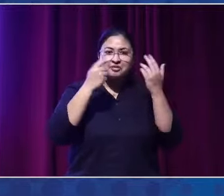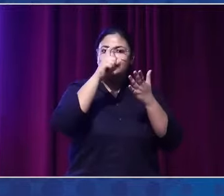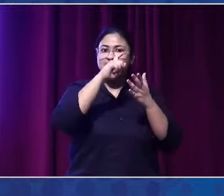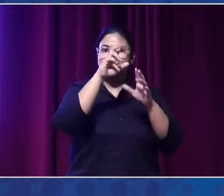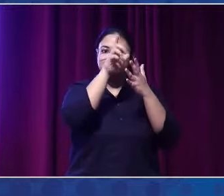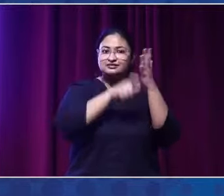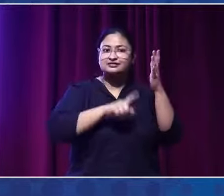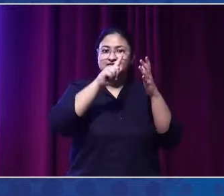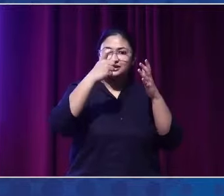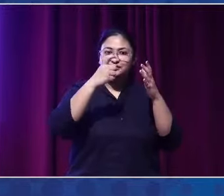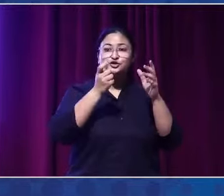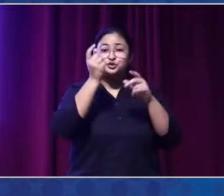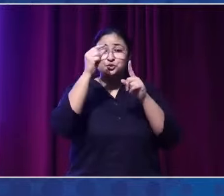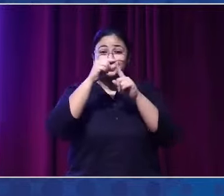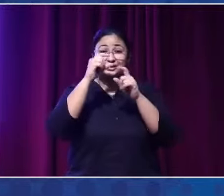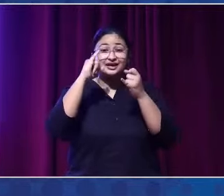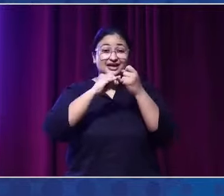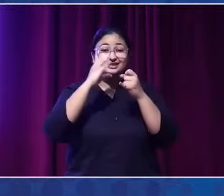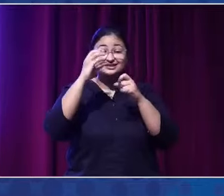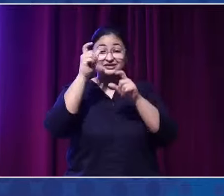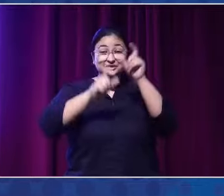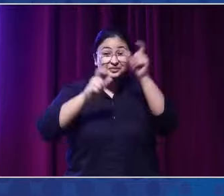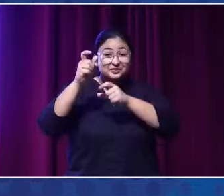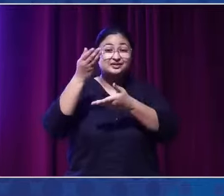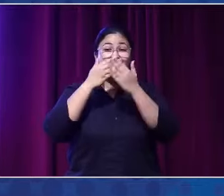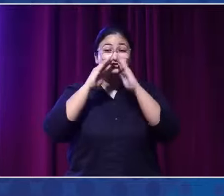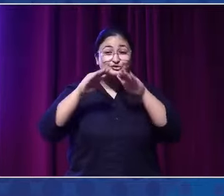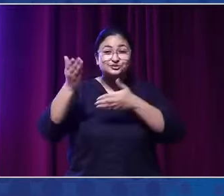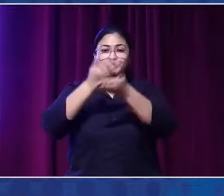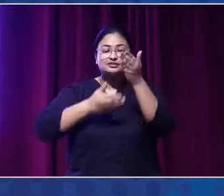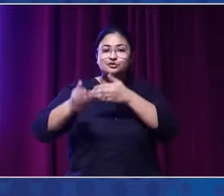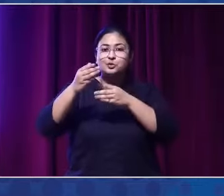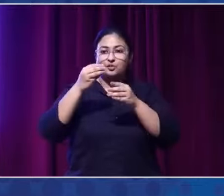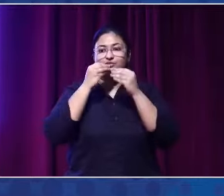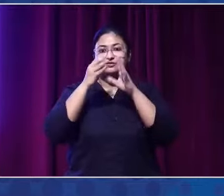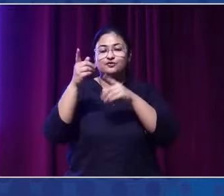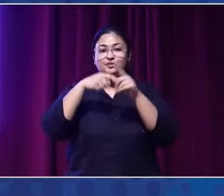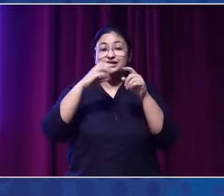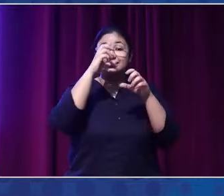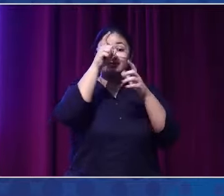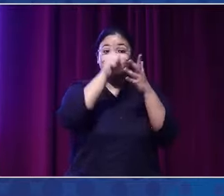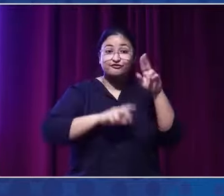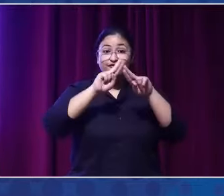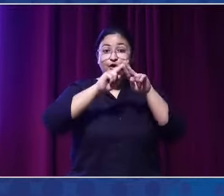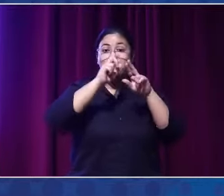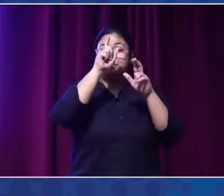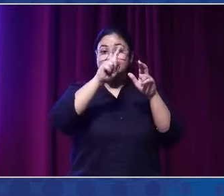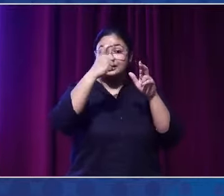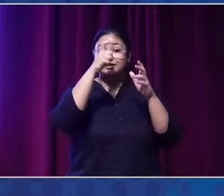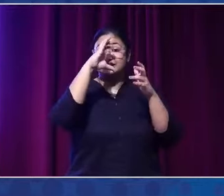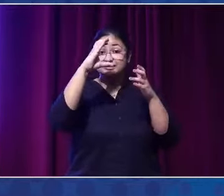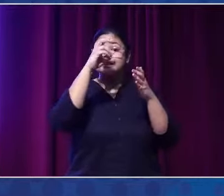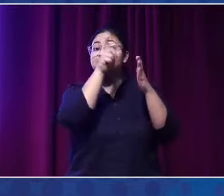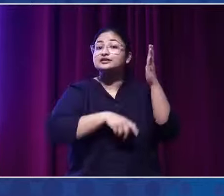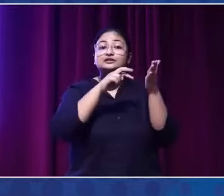है। यूपीएससी के बच्चों को, सारे एग्जाम वाले बच्चों को तैयारी करनी चाहिए 17C क्या होता है, हैं? उसकी कॉपी ले ली,